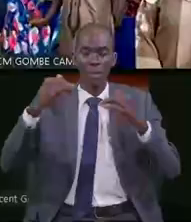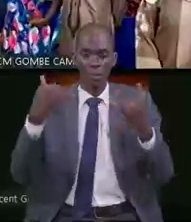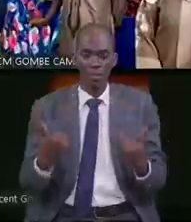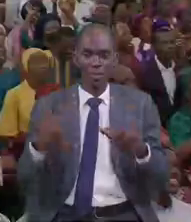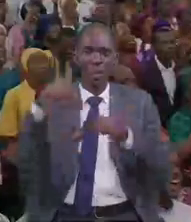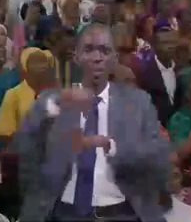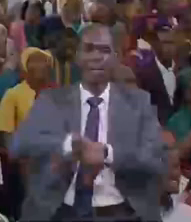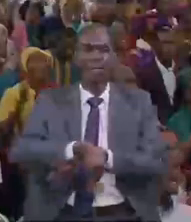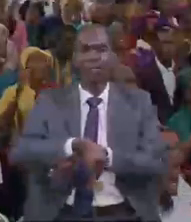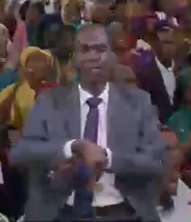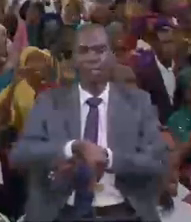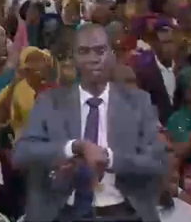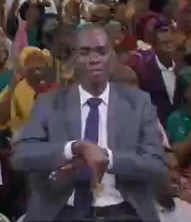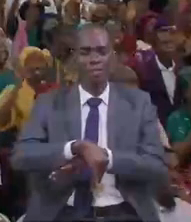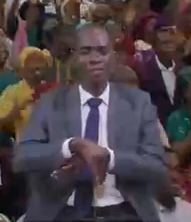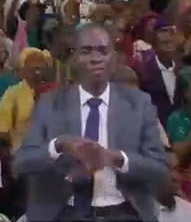nuit.